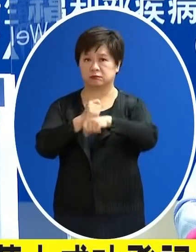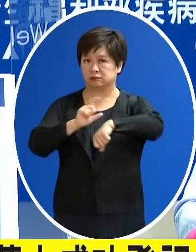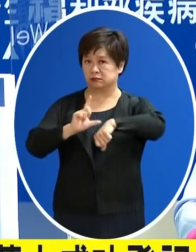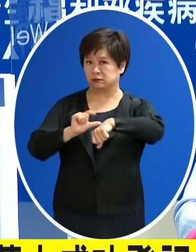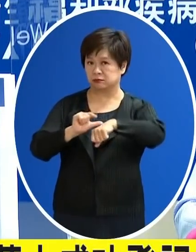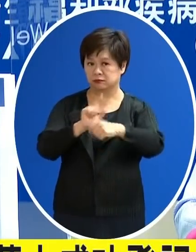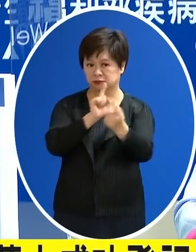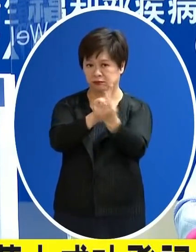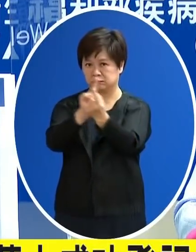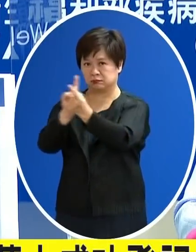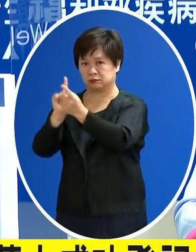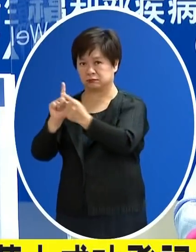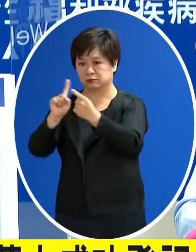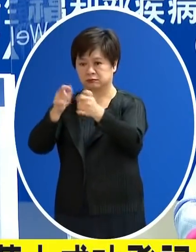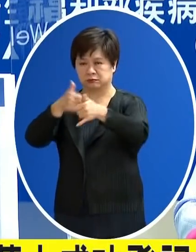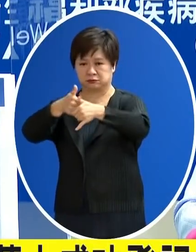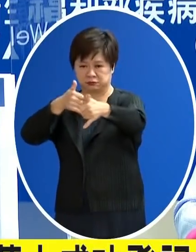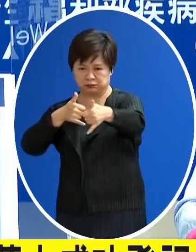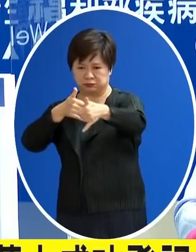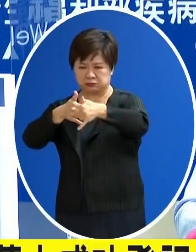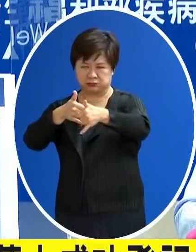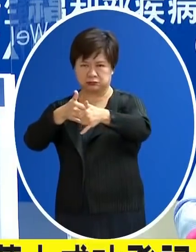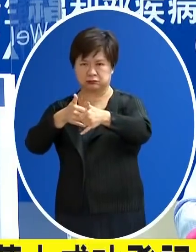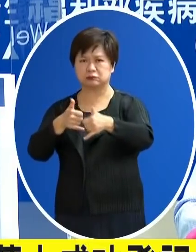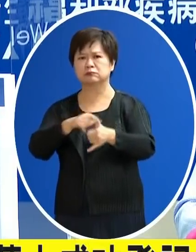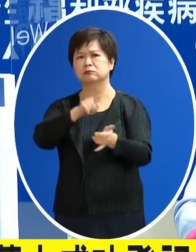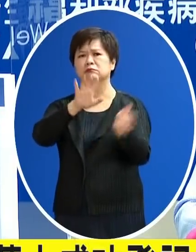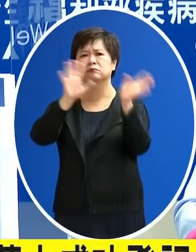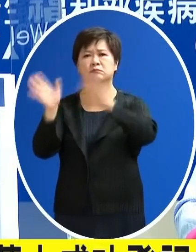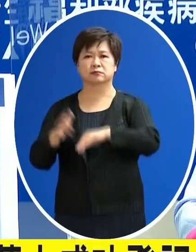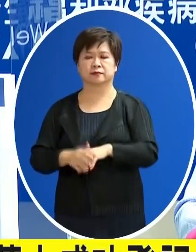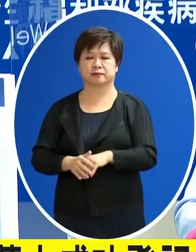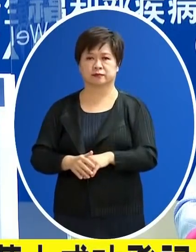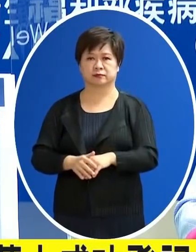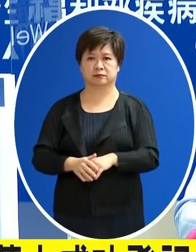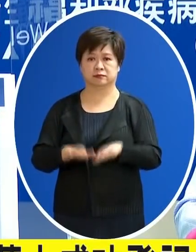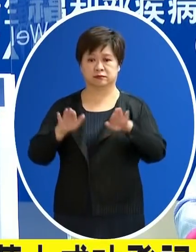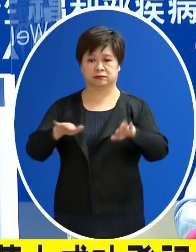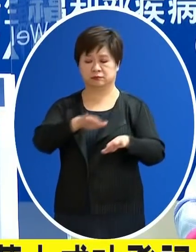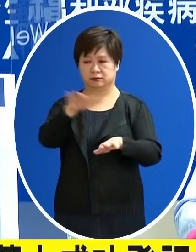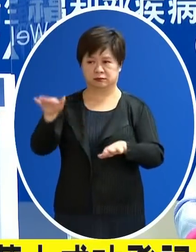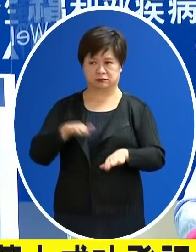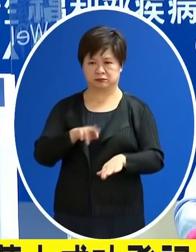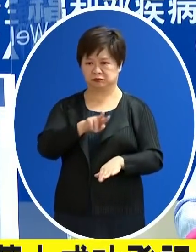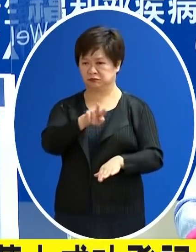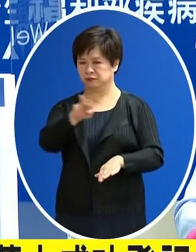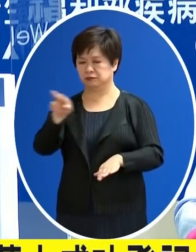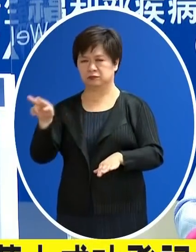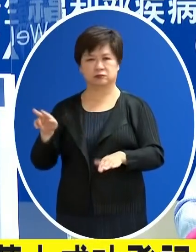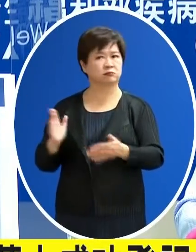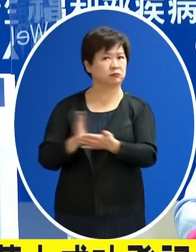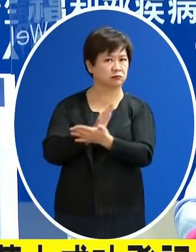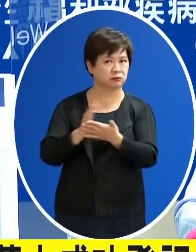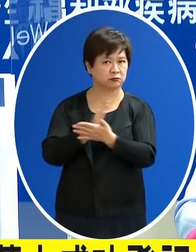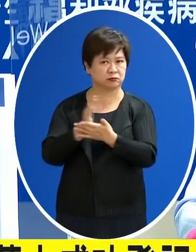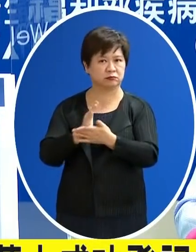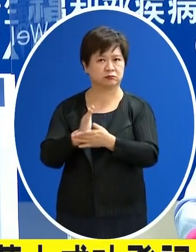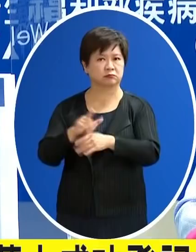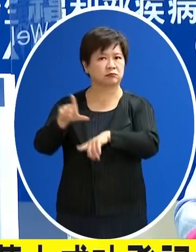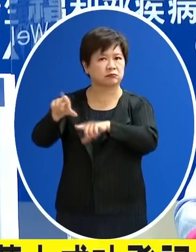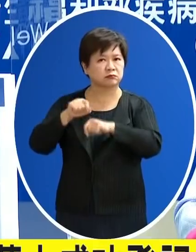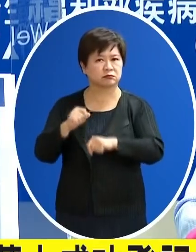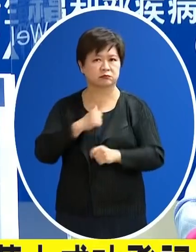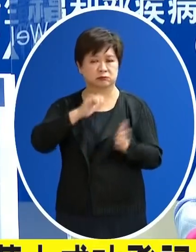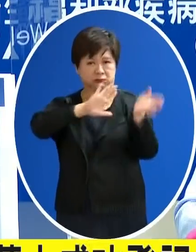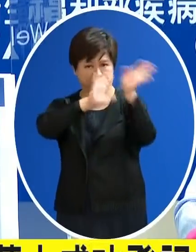的大家的距离的一个密集度，那这都是要在现场当场里面根据这些事